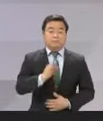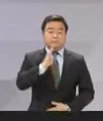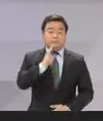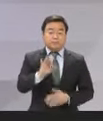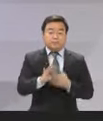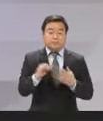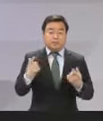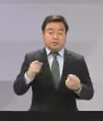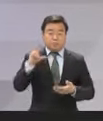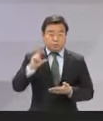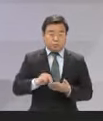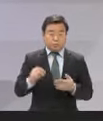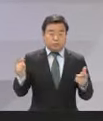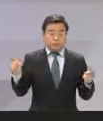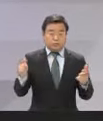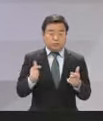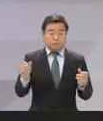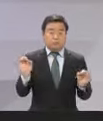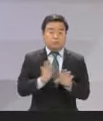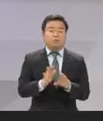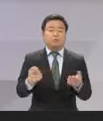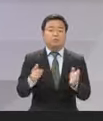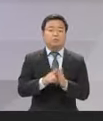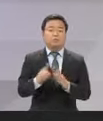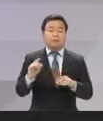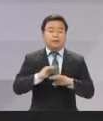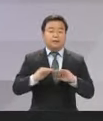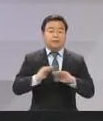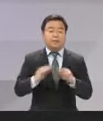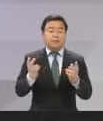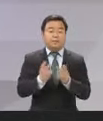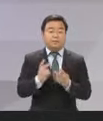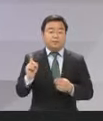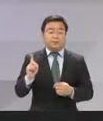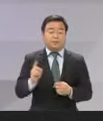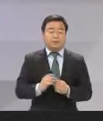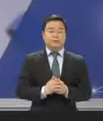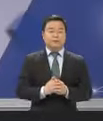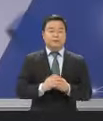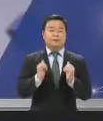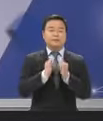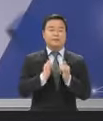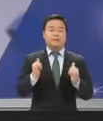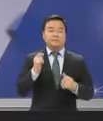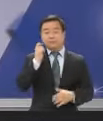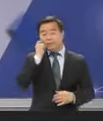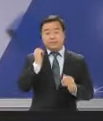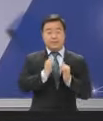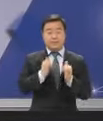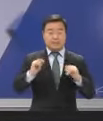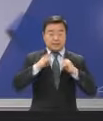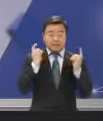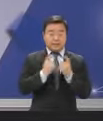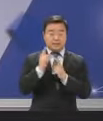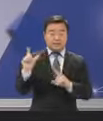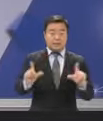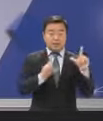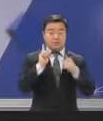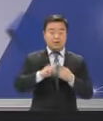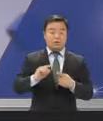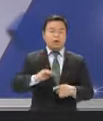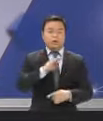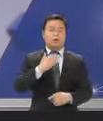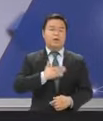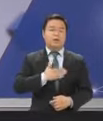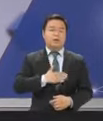이런 문제들이 좀 없어질 수 있게 어떤 대책들이 좀 필요할까요? 그 사람들이 연예인의 사생활을 우리가 알아도 된다고 자꾸 생각을